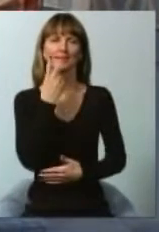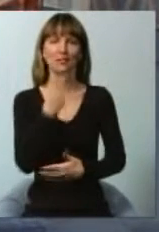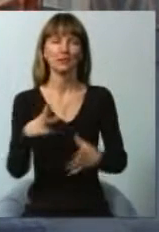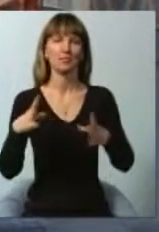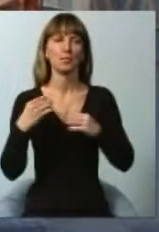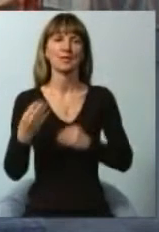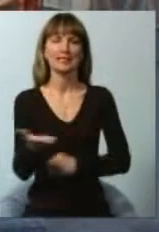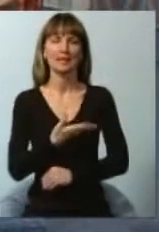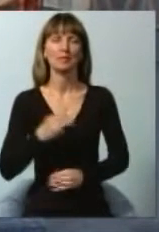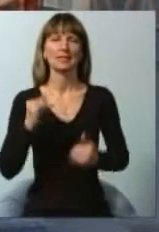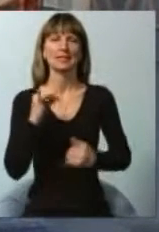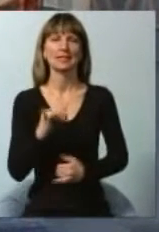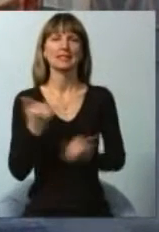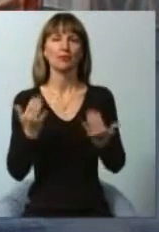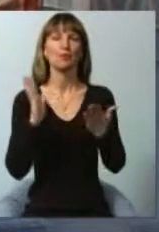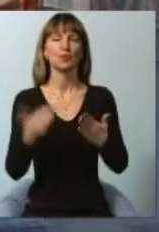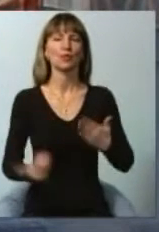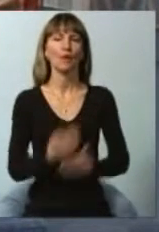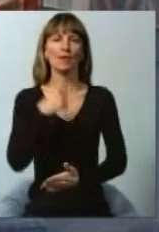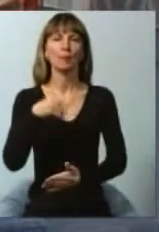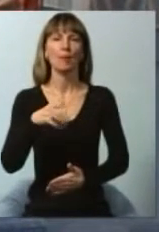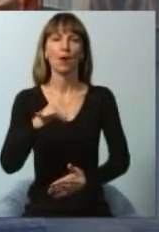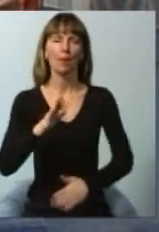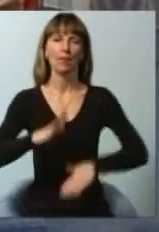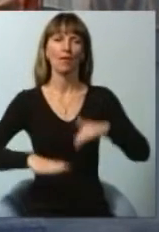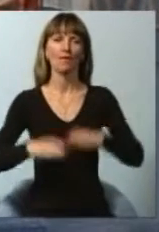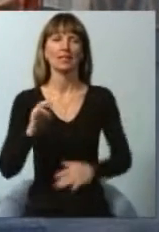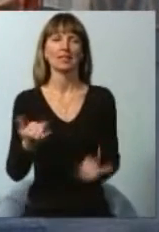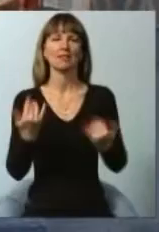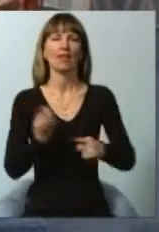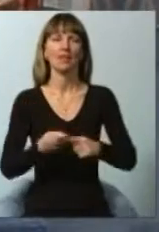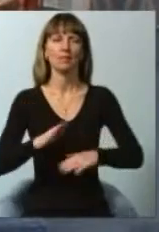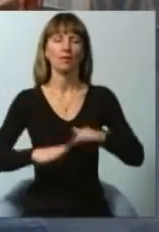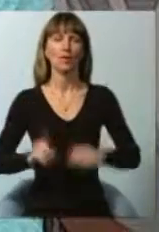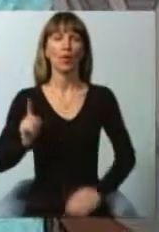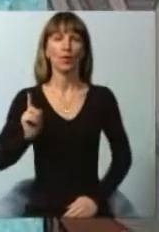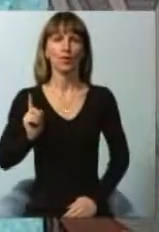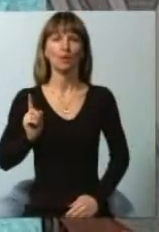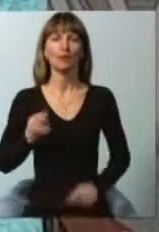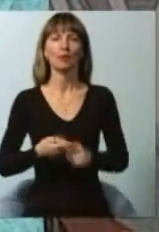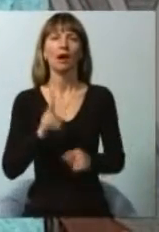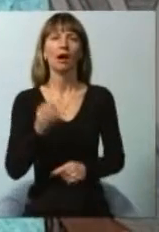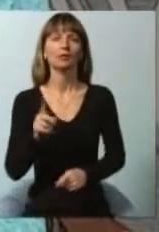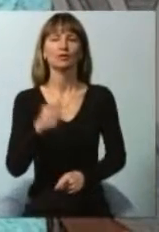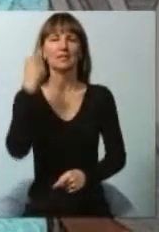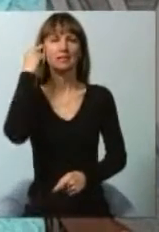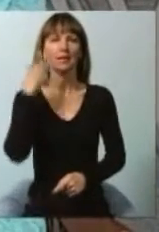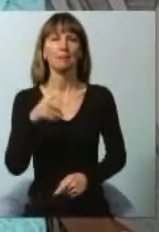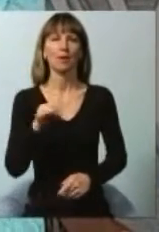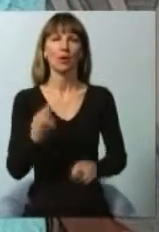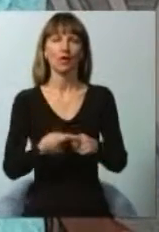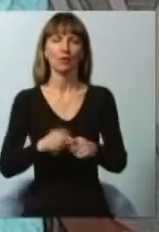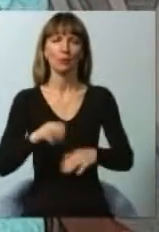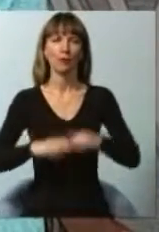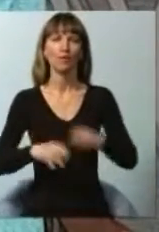нами. І сьогодні ми знову будемо говорити про професію. На сьогодні це професія охоронець. Тож, Катю, що ти знаєш про цю професію?